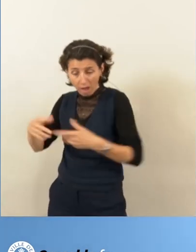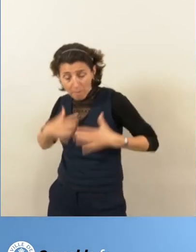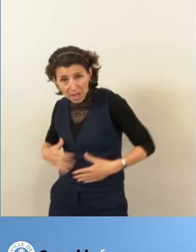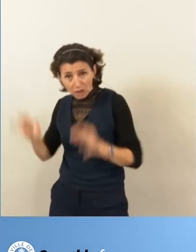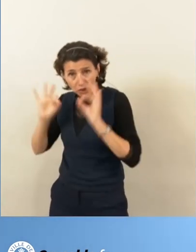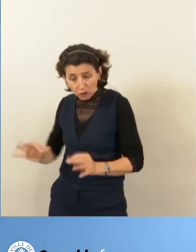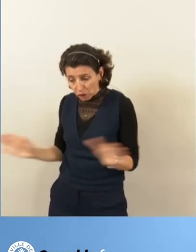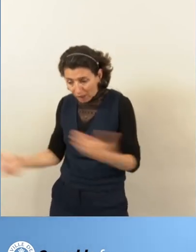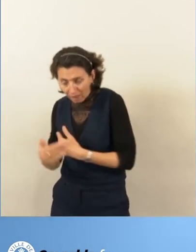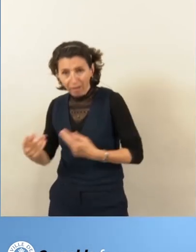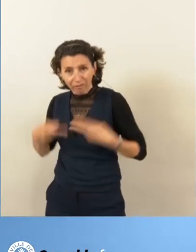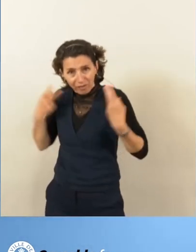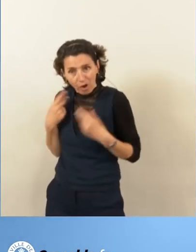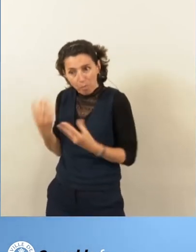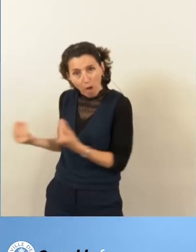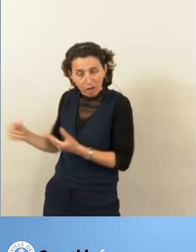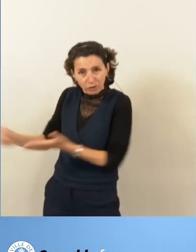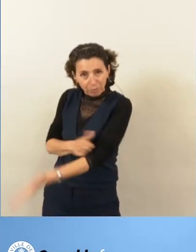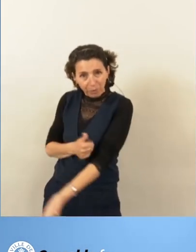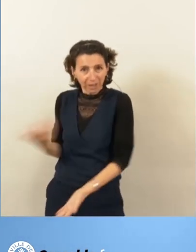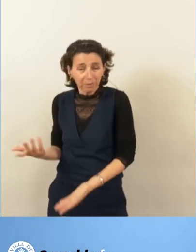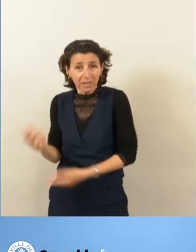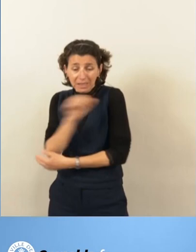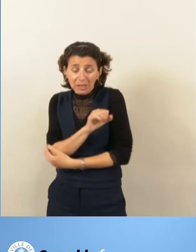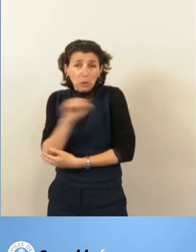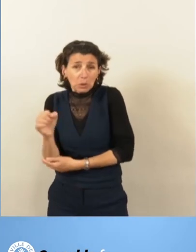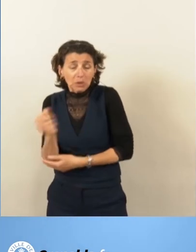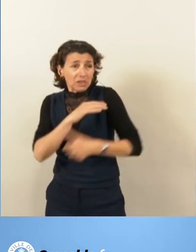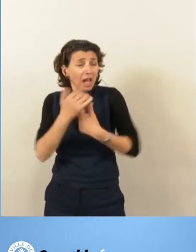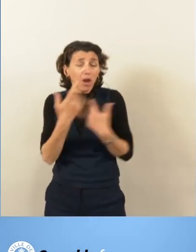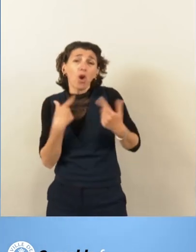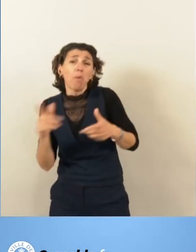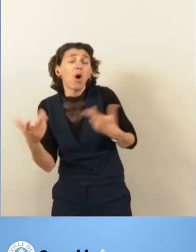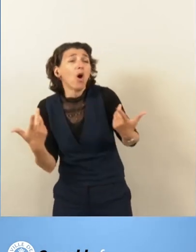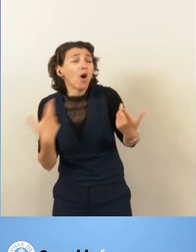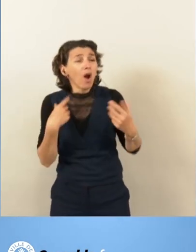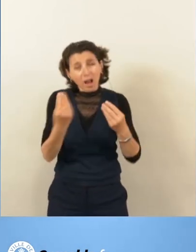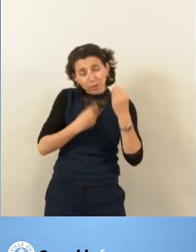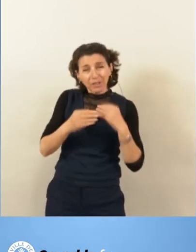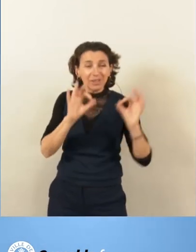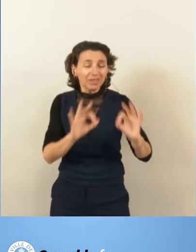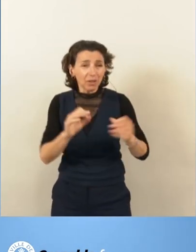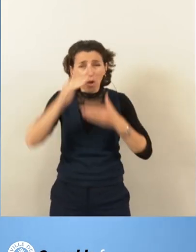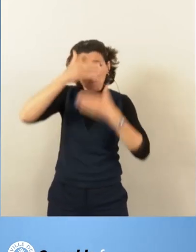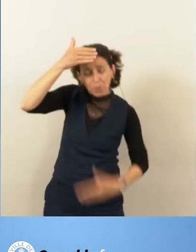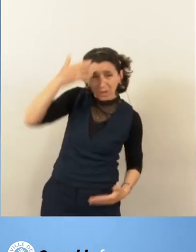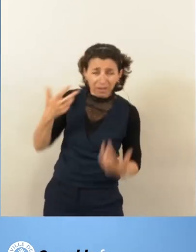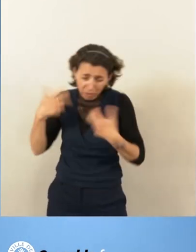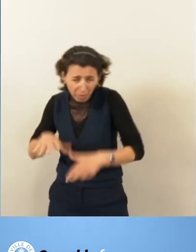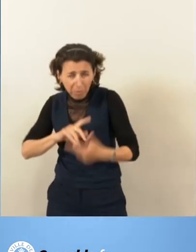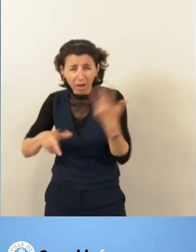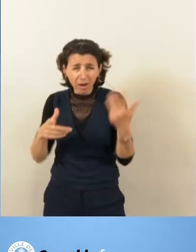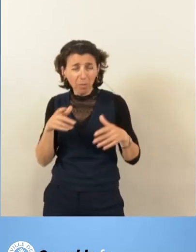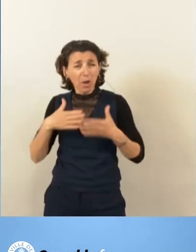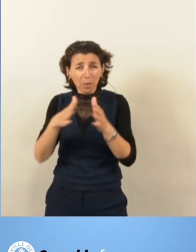peur ils ne veulent pas de votre sécurité sociale alimentaire ils ne veulent pas de votre burkini ils ne veulent pas de votre base baignade